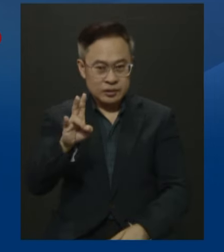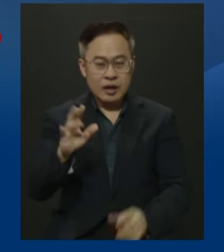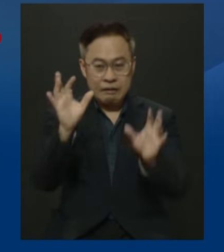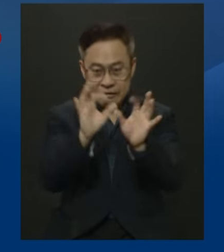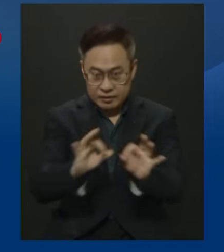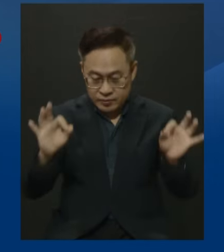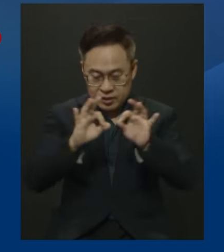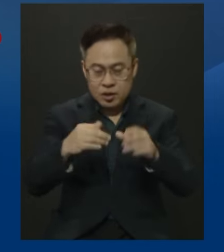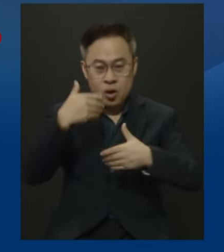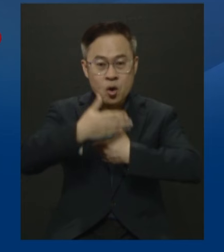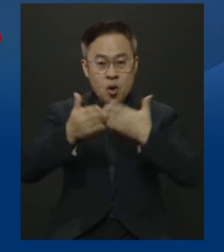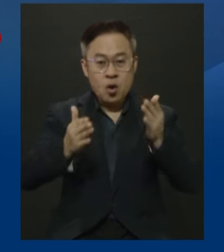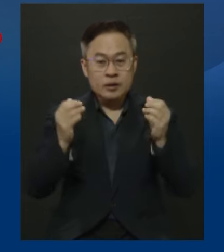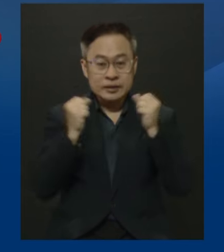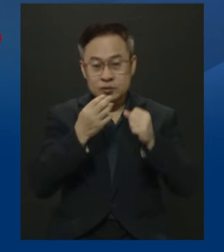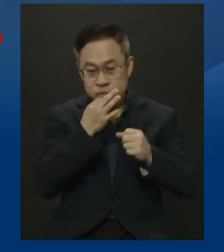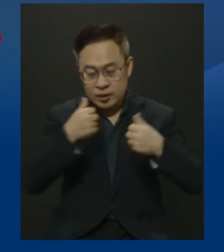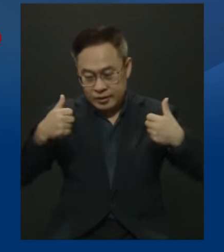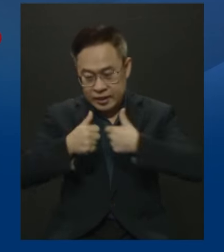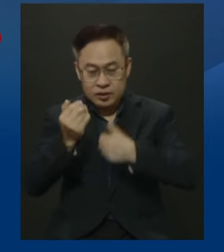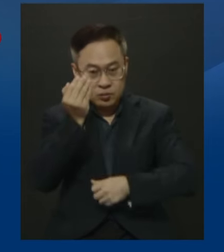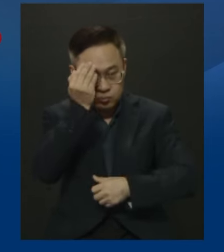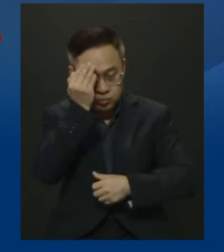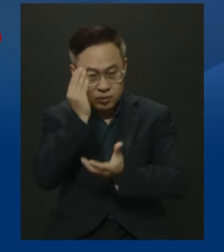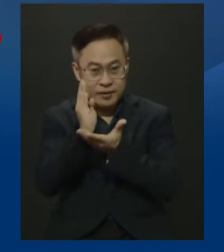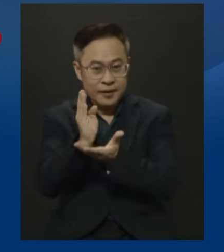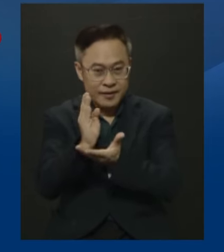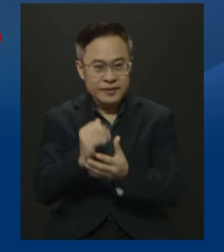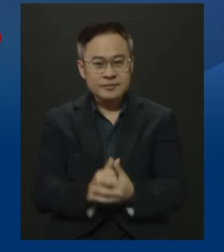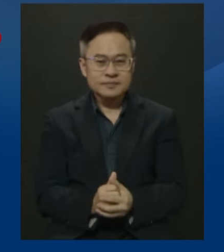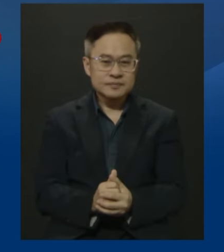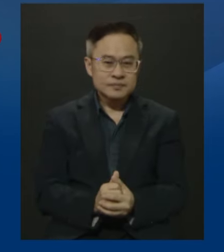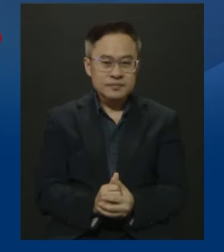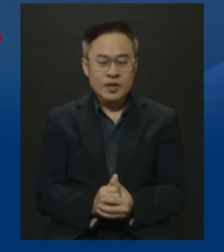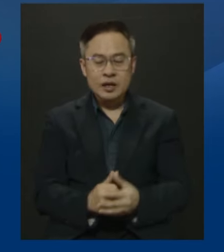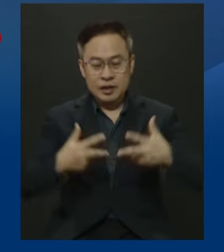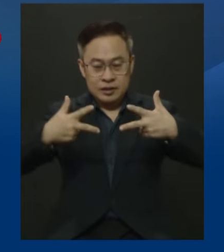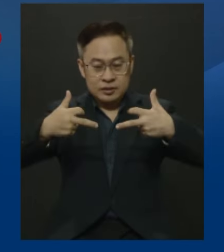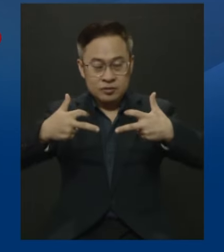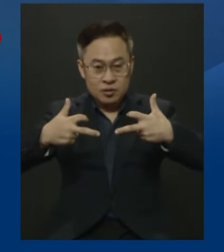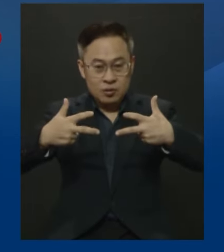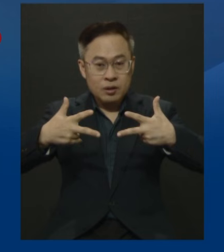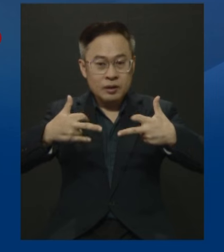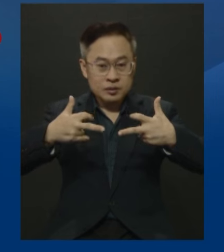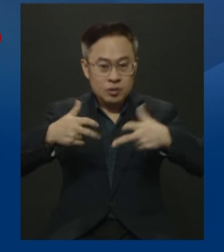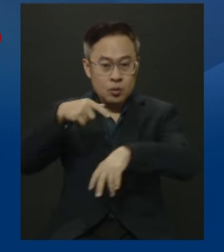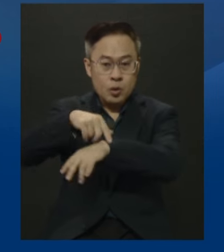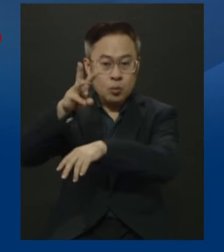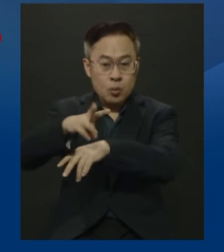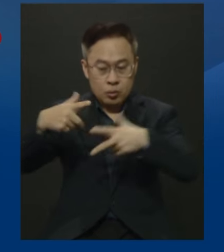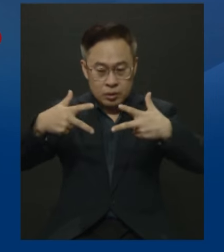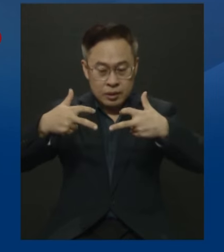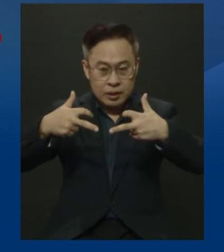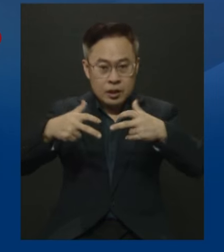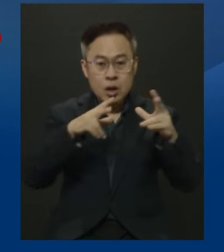ช์เลยนะแชมป์กับรองแชมป์เมื่อปีที่แล้วเจอกัน รอติดตามนะทีนี้แล้วก็รวมไปถึงมีคู่6โมงเย็นค่ะ